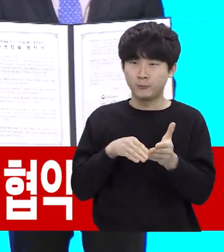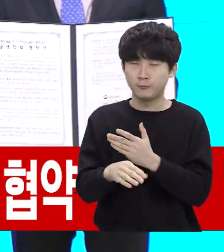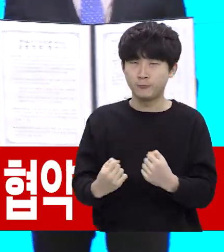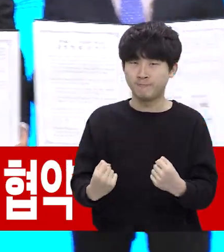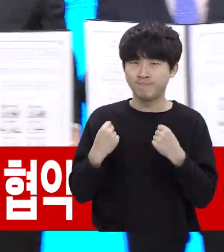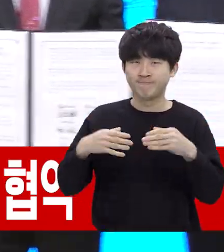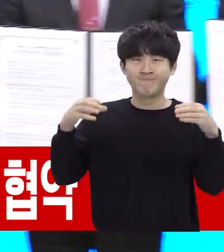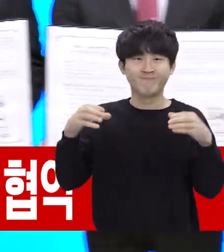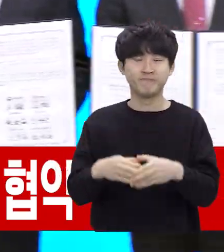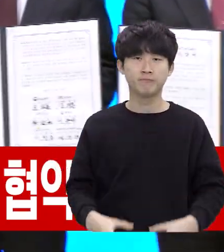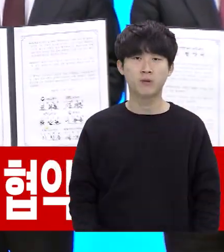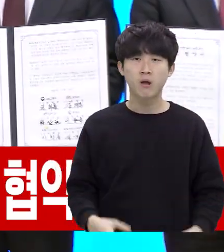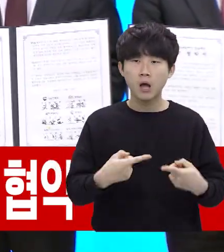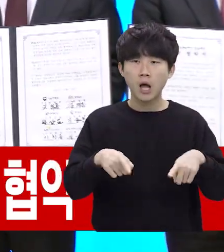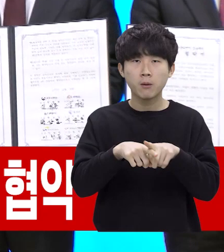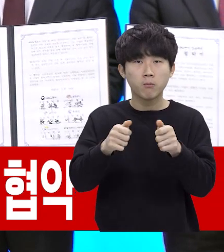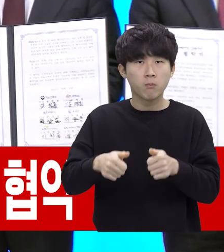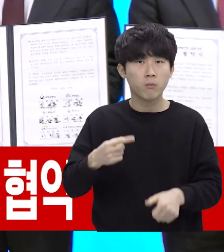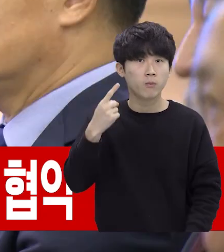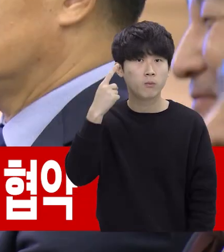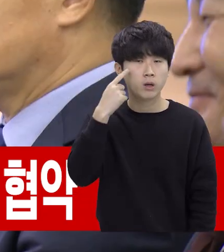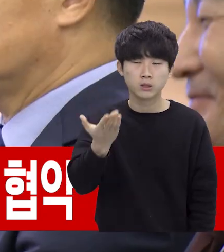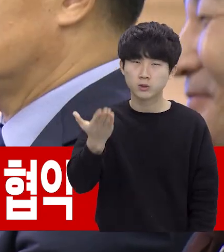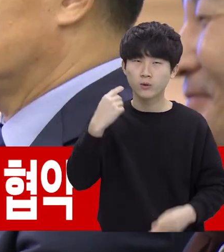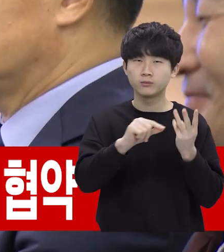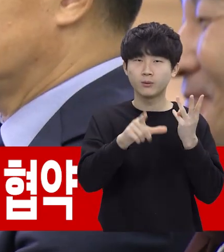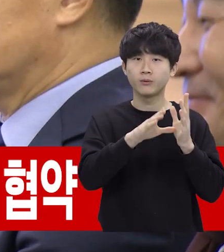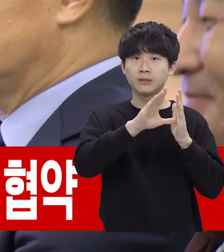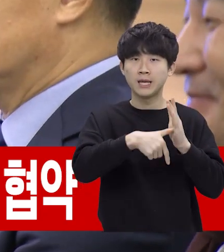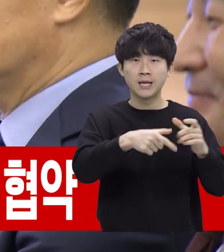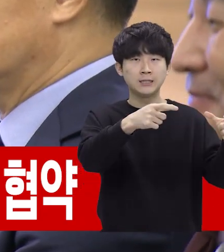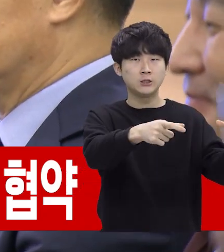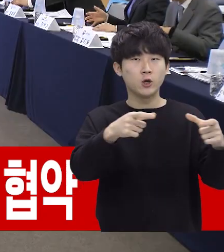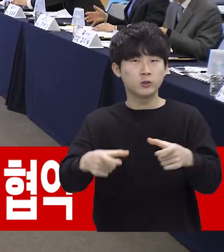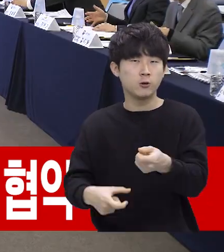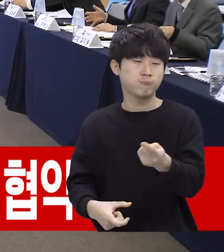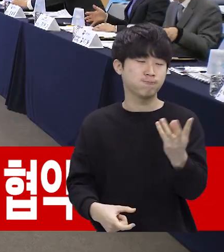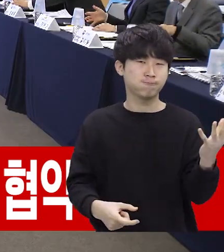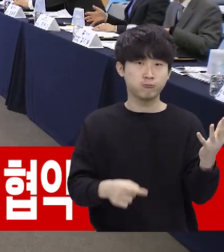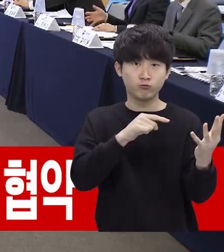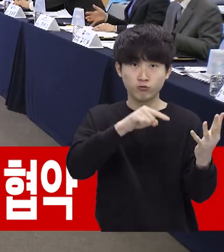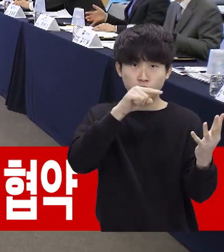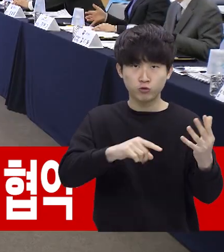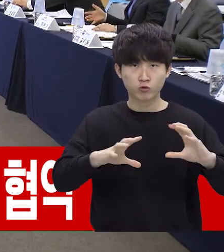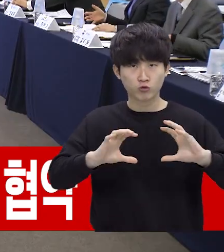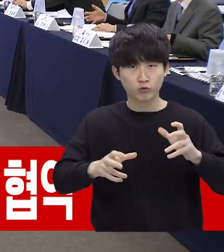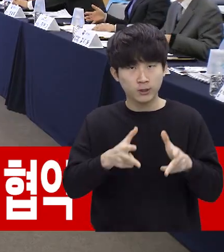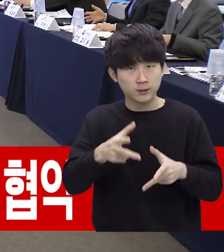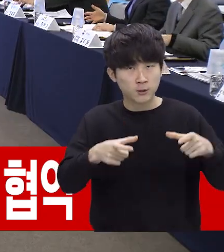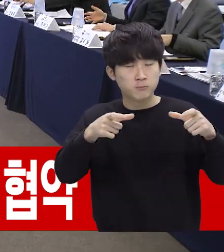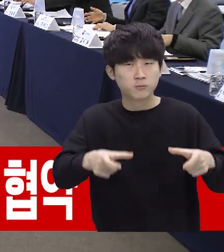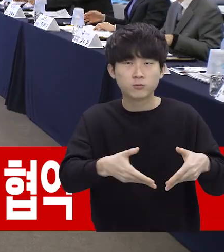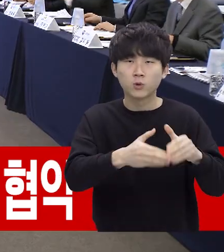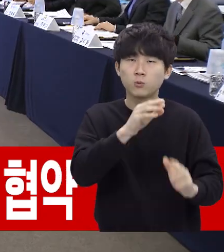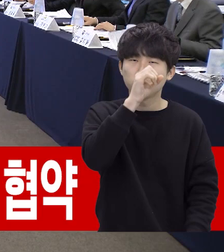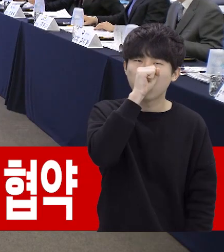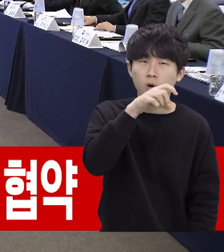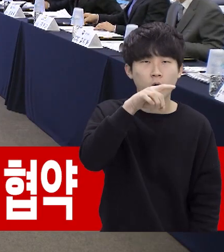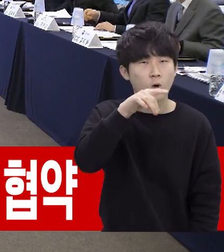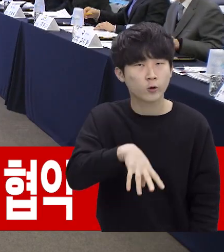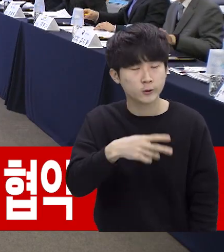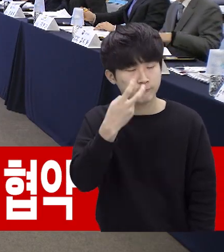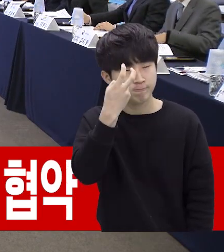힘을 모으기로 했습니다. 이번 협약은 지난 3월 국토부가 천안 미래 모빌리티와 홍성 내포신도시 미래